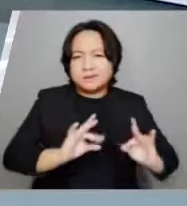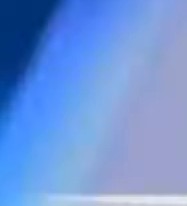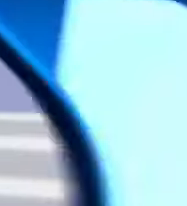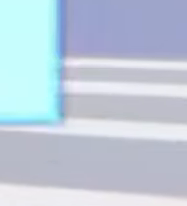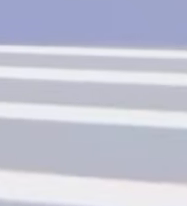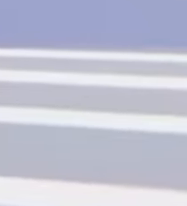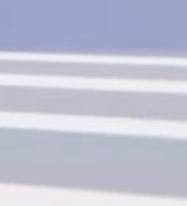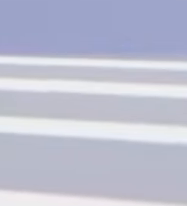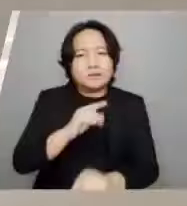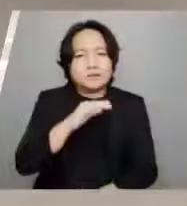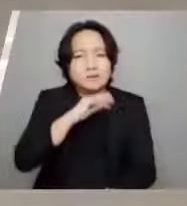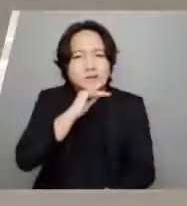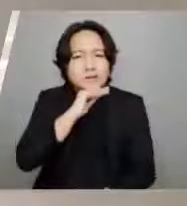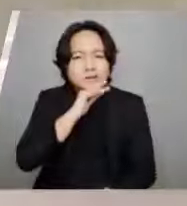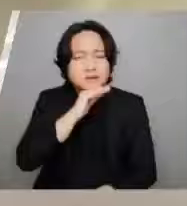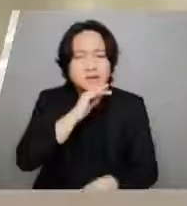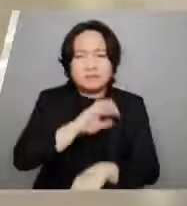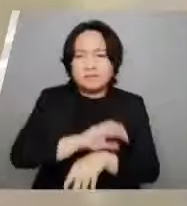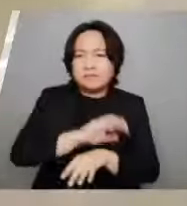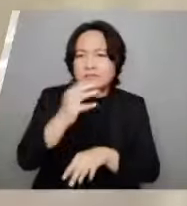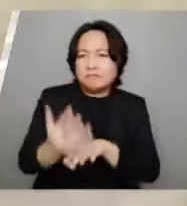Sumangit.